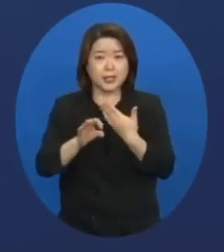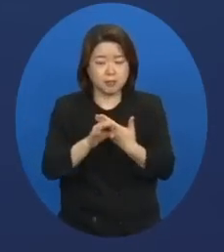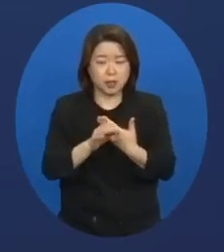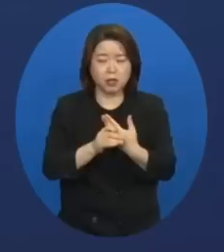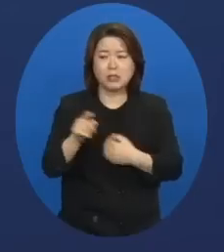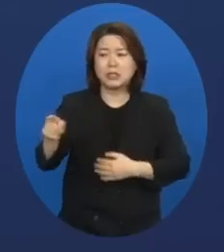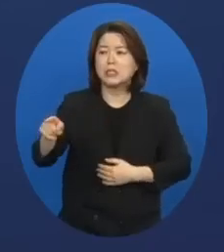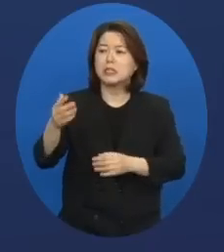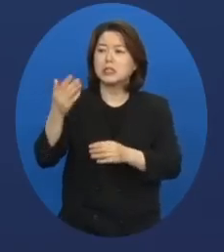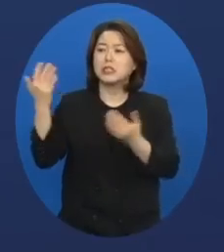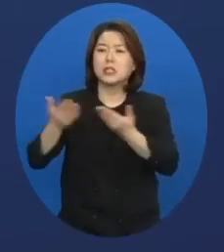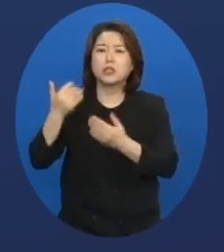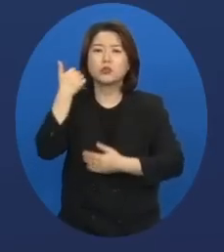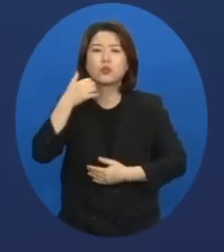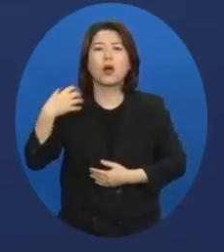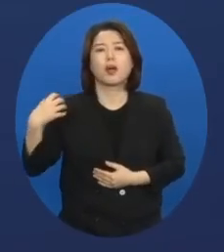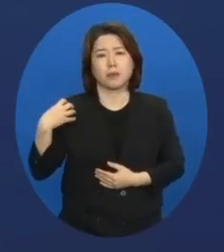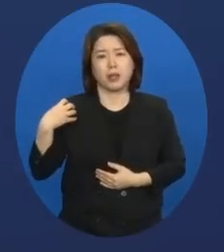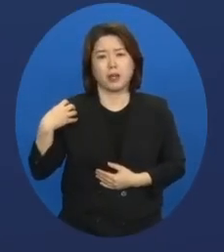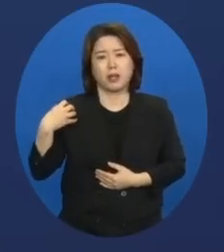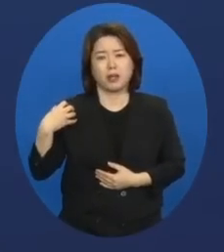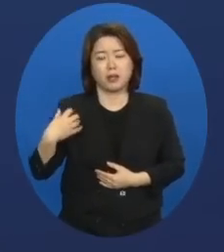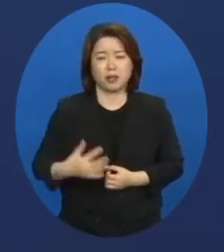일을 감당할 수 있겠습니까?